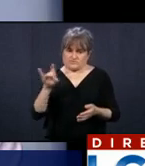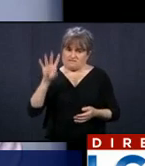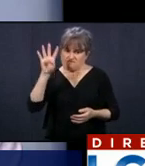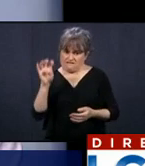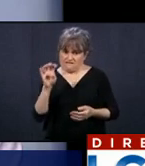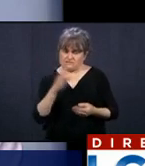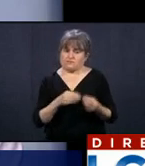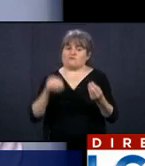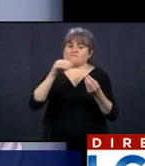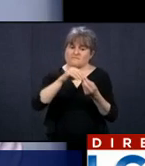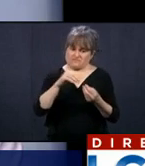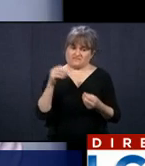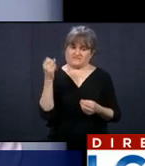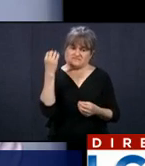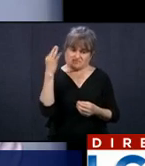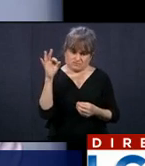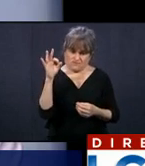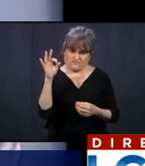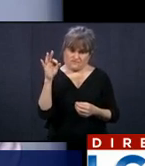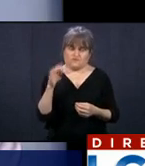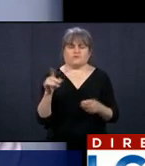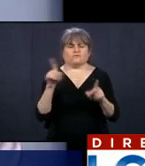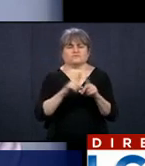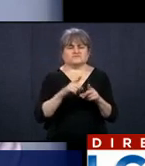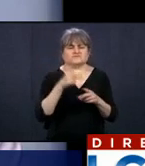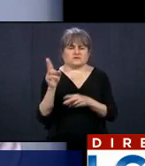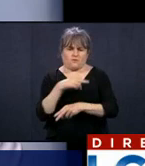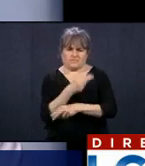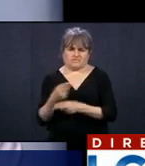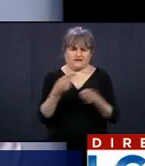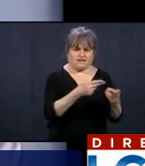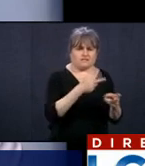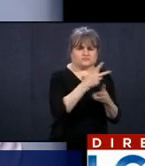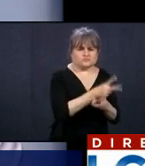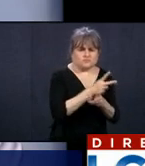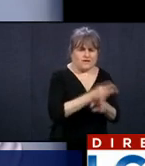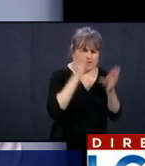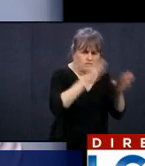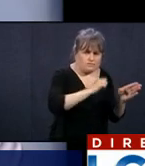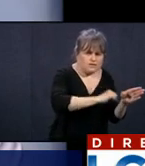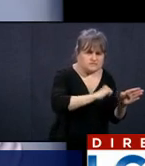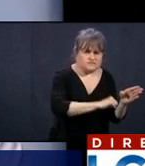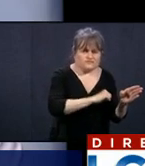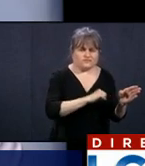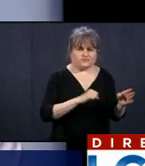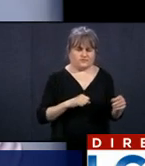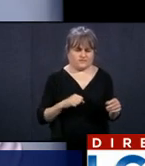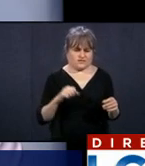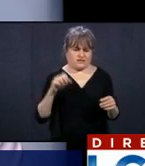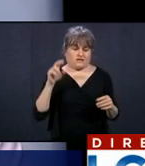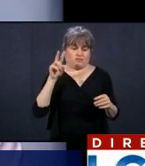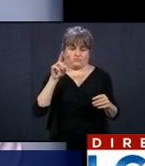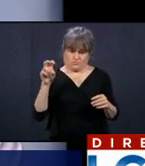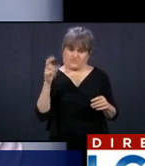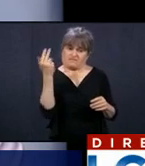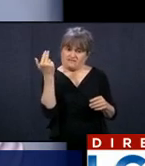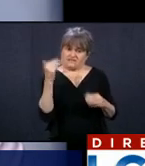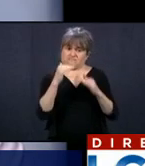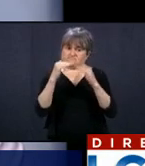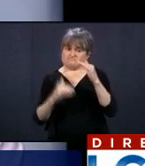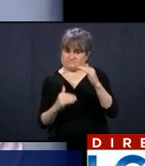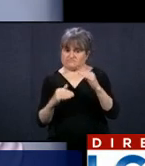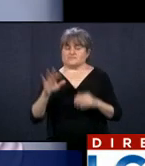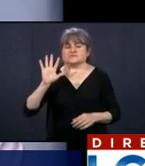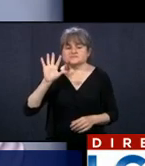de 19. Et on a 213 personnes aux soins intensifs, une diminution de 5 personnes. Je